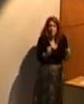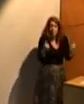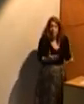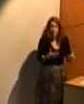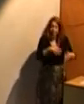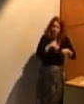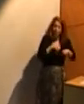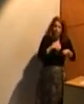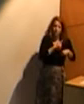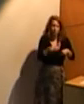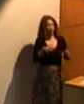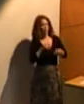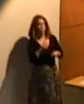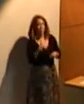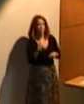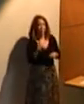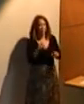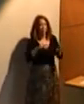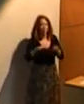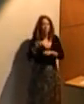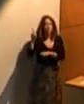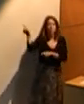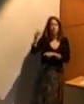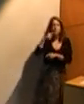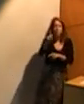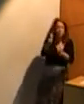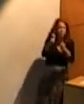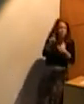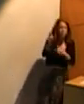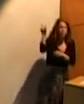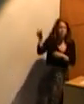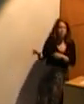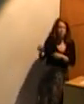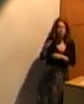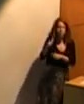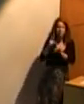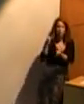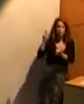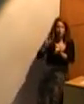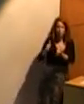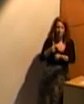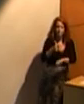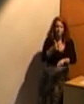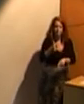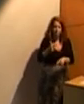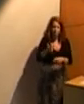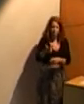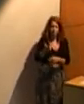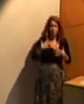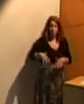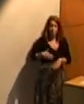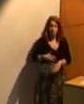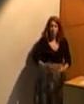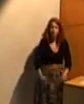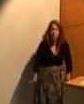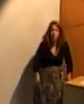pistorius je crois que lui il avait eu un accident me semble-t-il je parle sous votre contrôle mes hommes qui évite amputé à la suite d'un accident là c'est l'âme lui sont